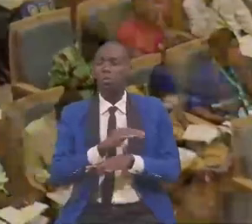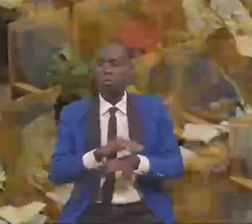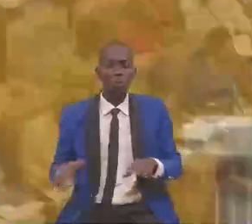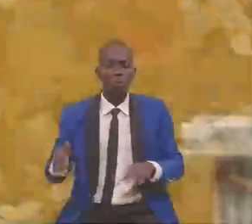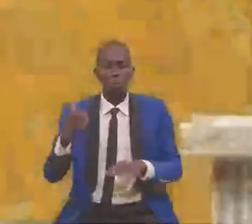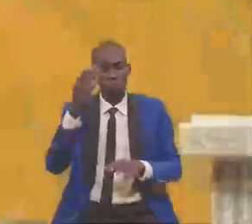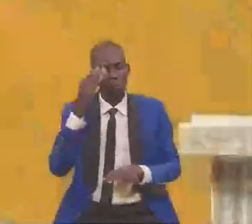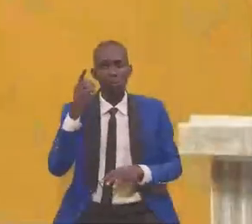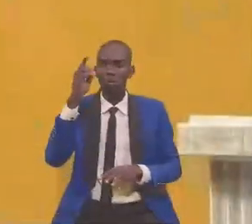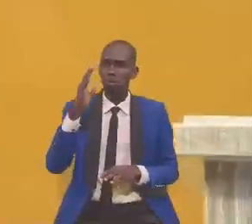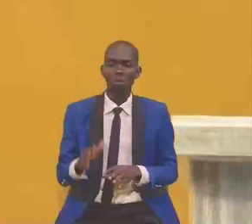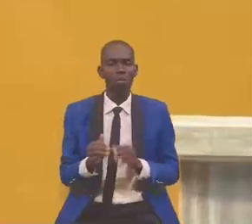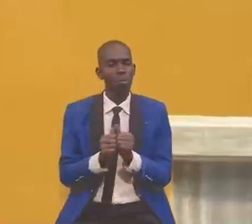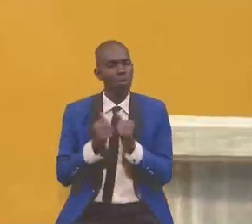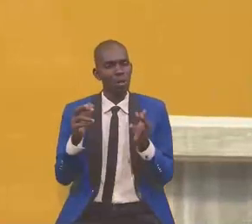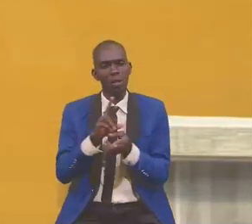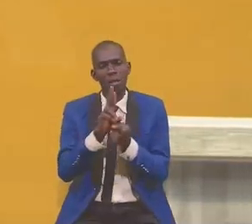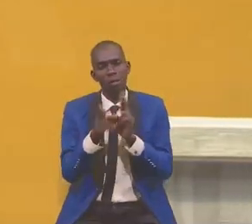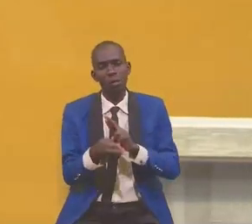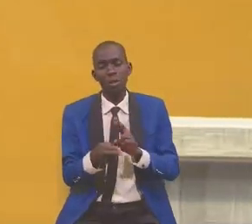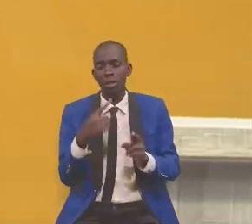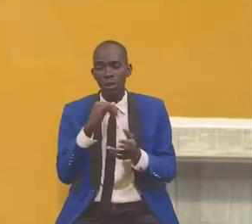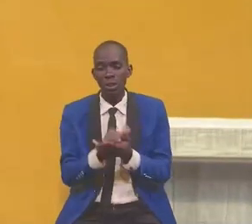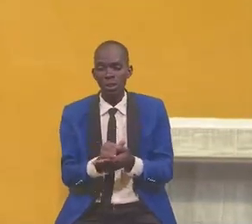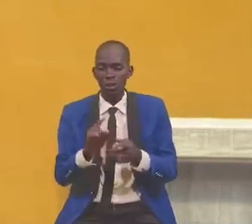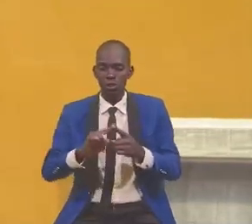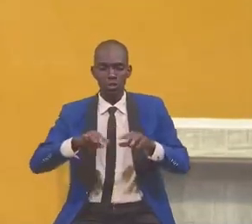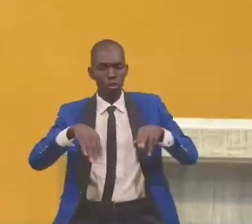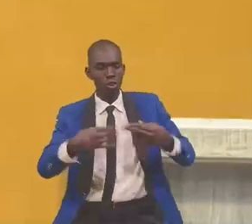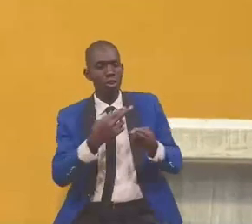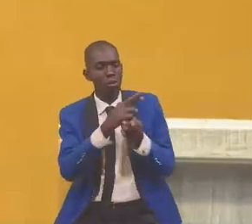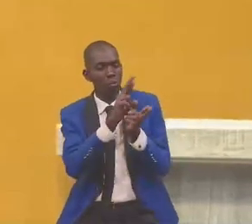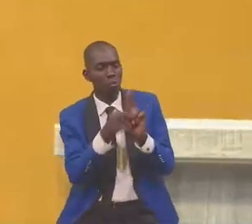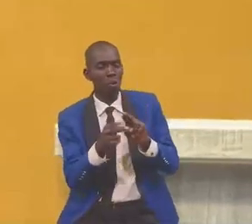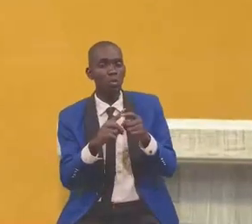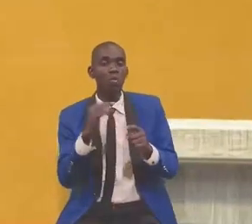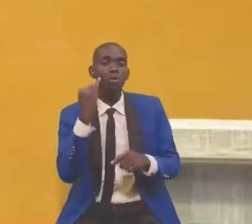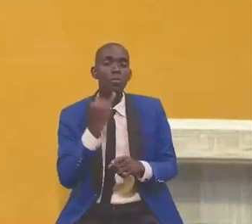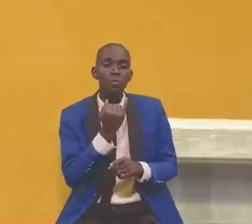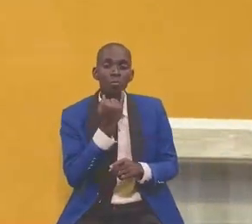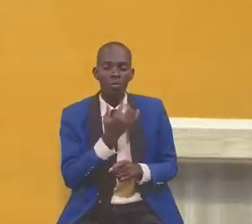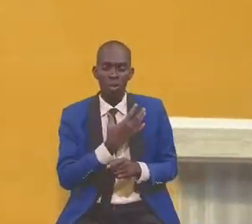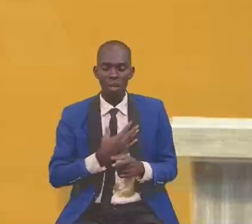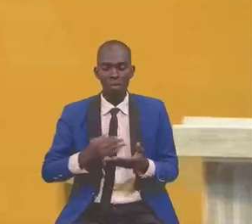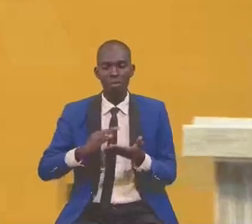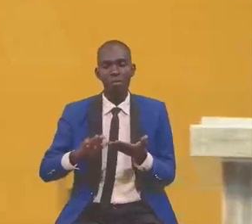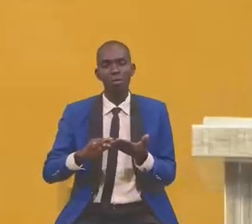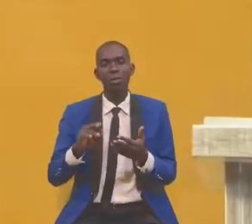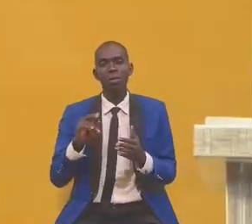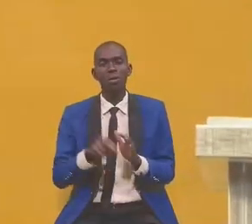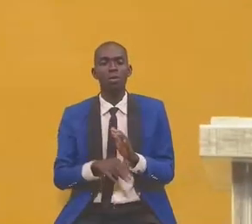Aidez pour donner à Israël la repentance et le pardon des péchés. Voyez le verset